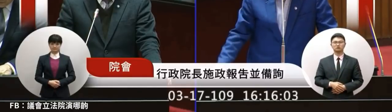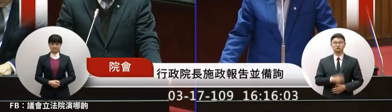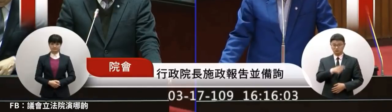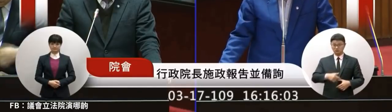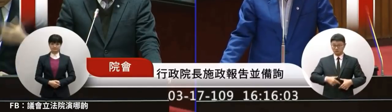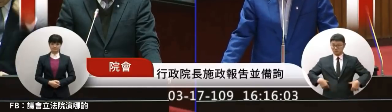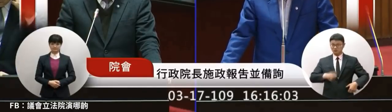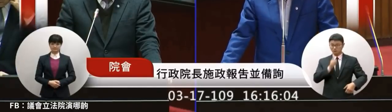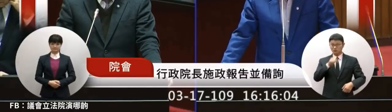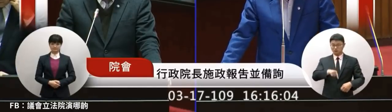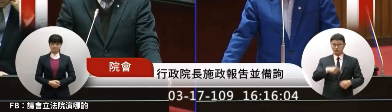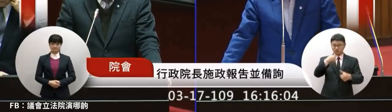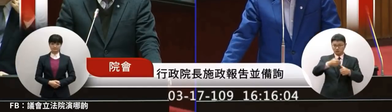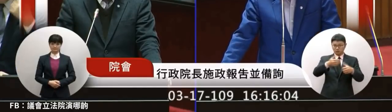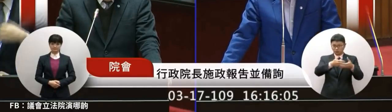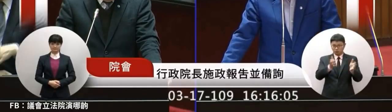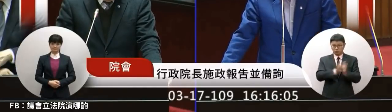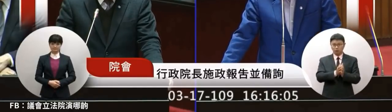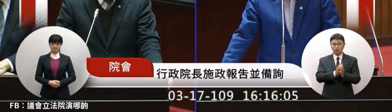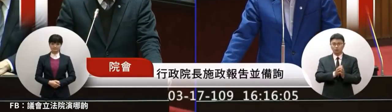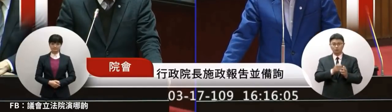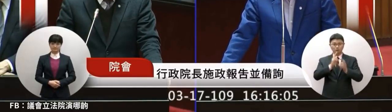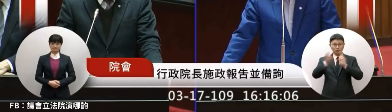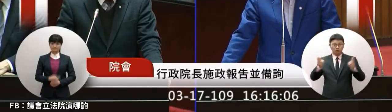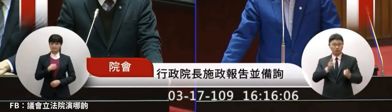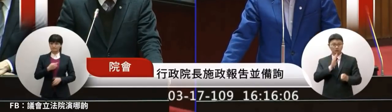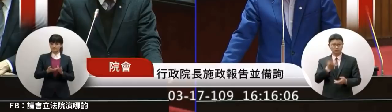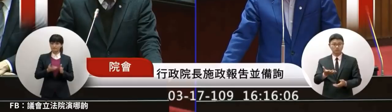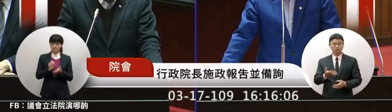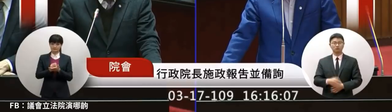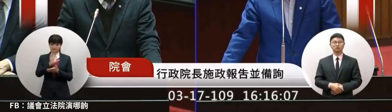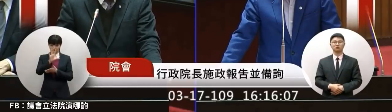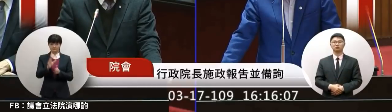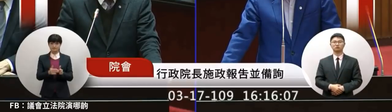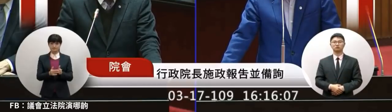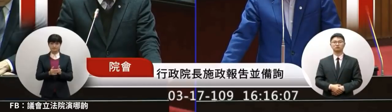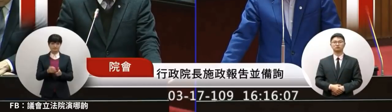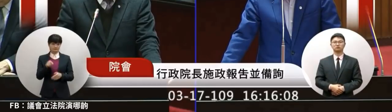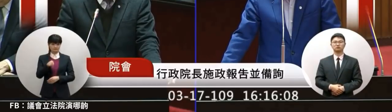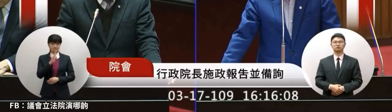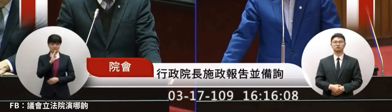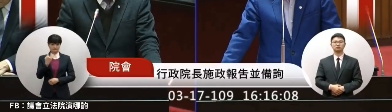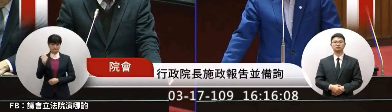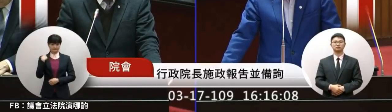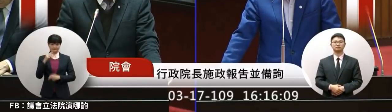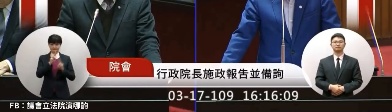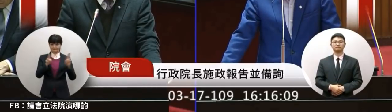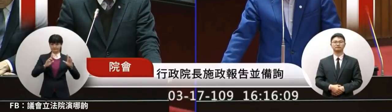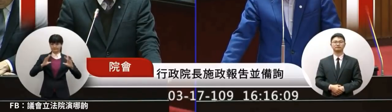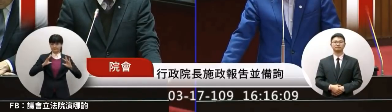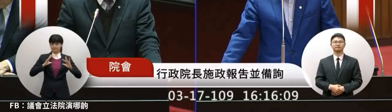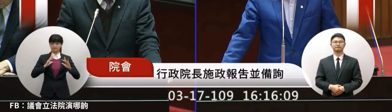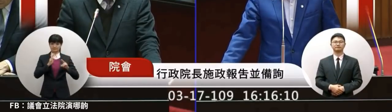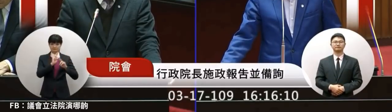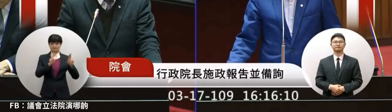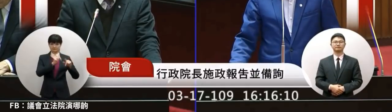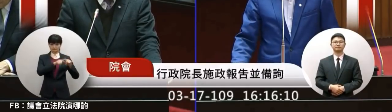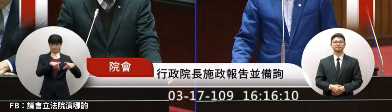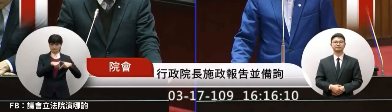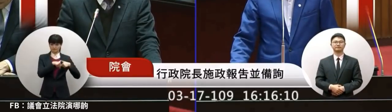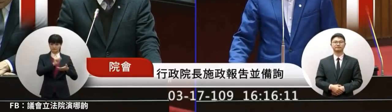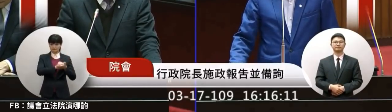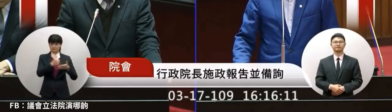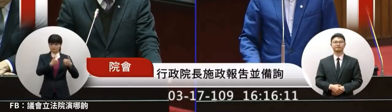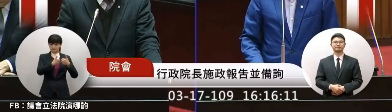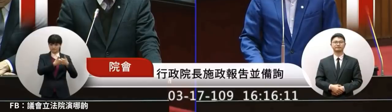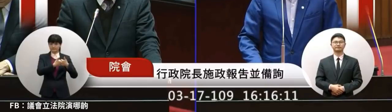你敢讲这是来自于教育部的命令吗？ 我刚才已经委员报告，这是昨天指挥官在疫情指挥中心记者